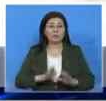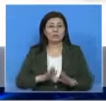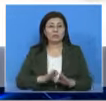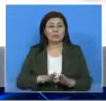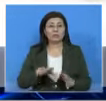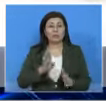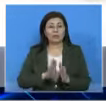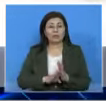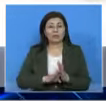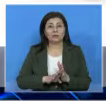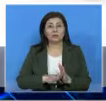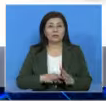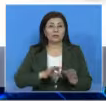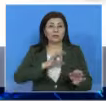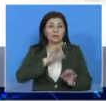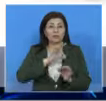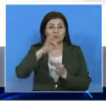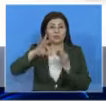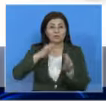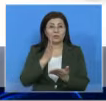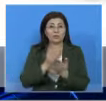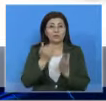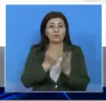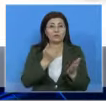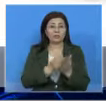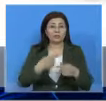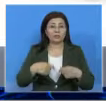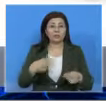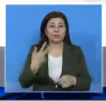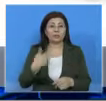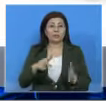родительских попечений. Для этого проекта выделено из областного бюджета 38 миллионов тенге.